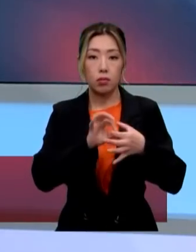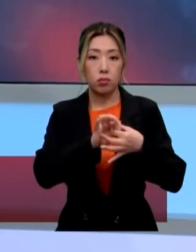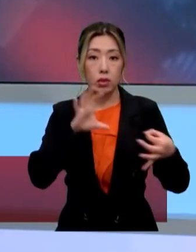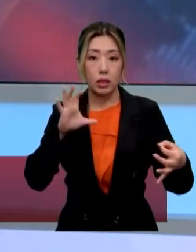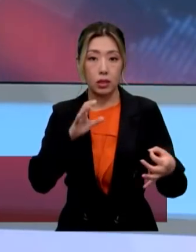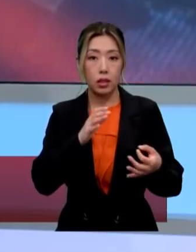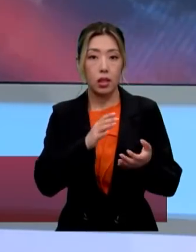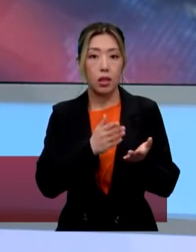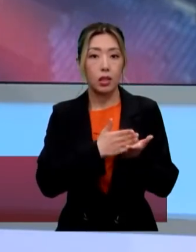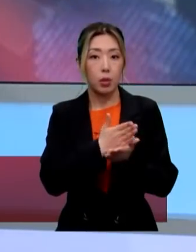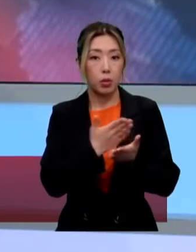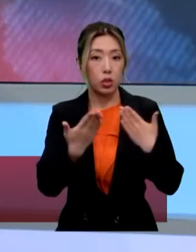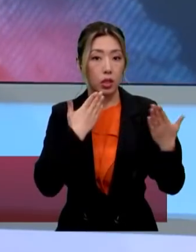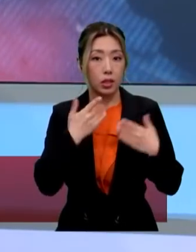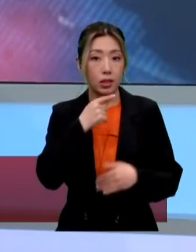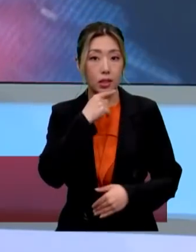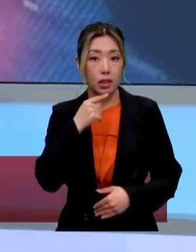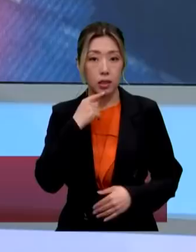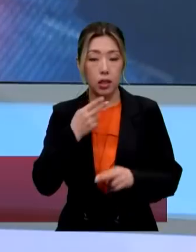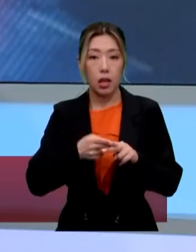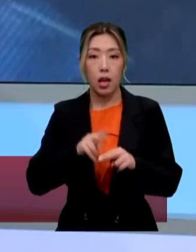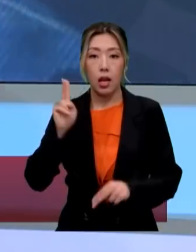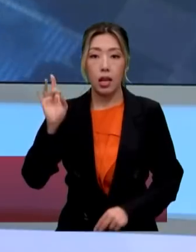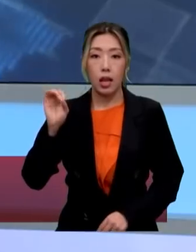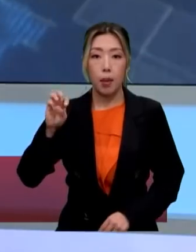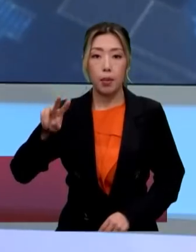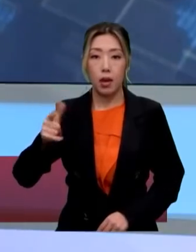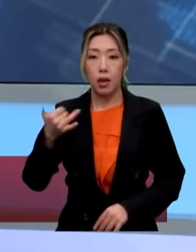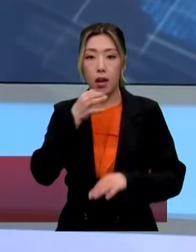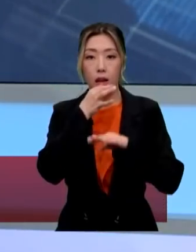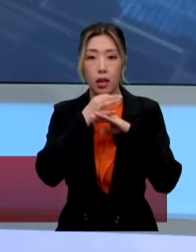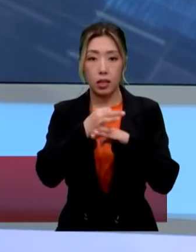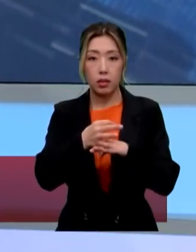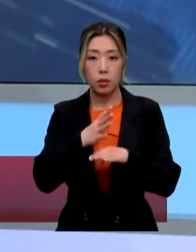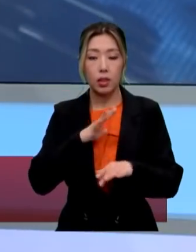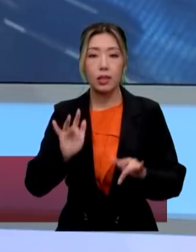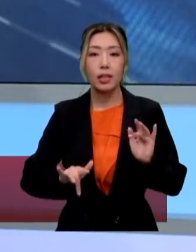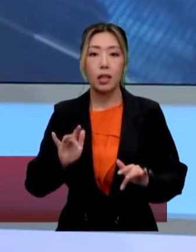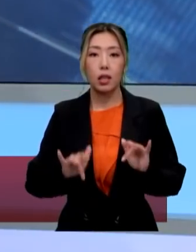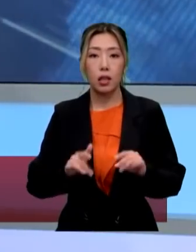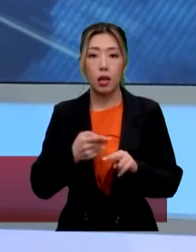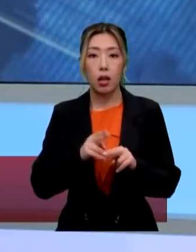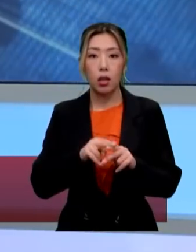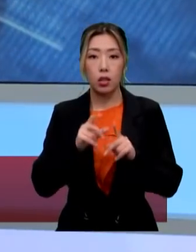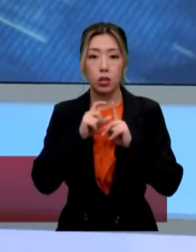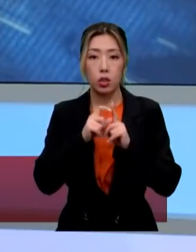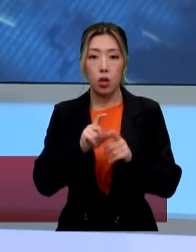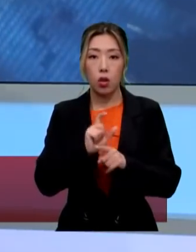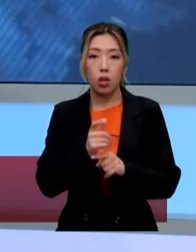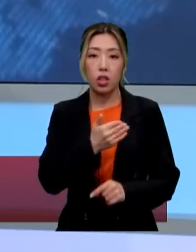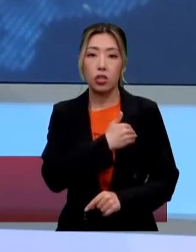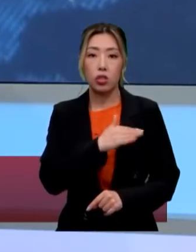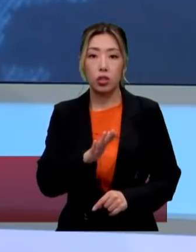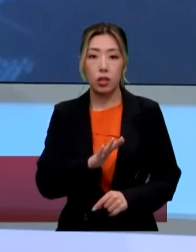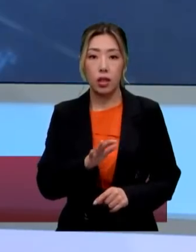с Россией. На заявление уже отреагировали в Кремле. Пресс-секретарь президента России Песков сказал, что это, цитирую, было бы крайне